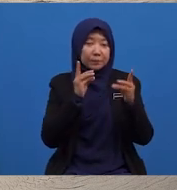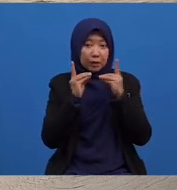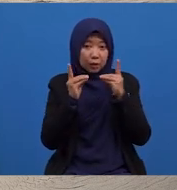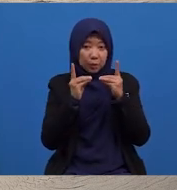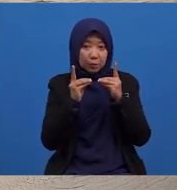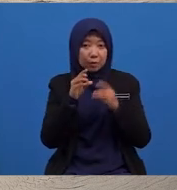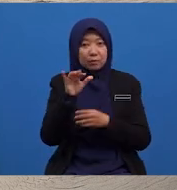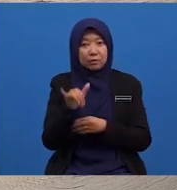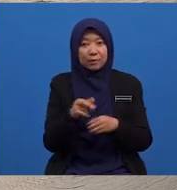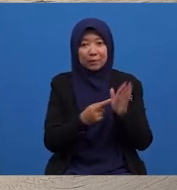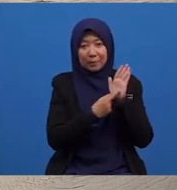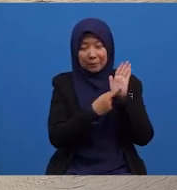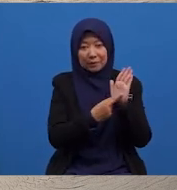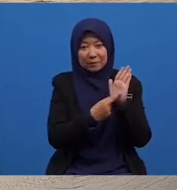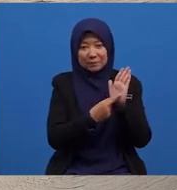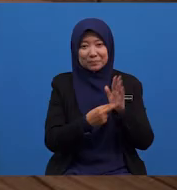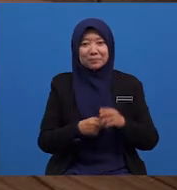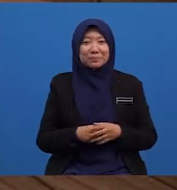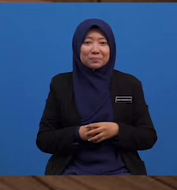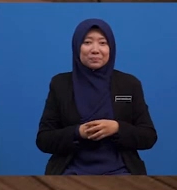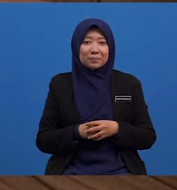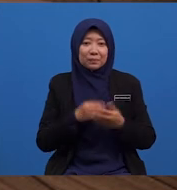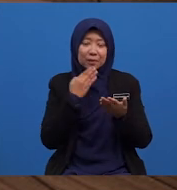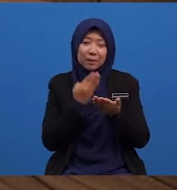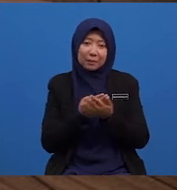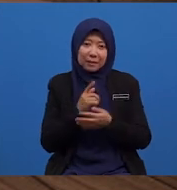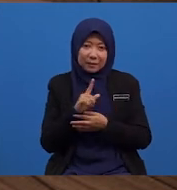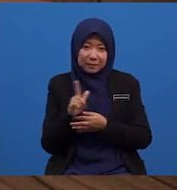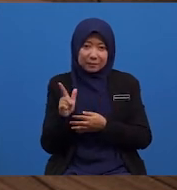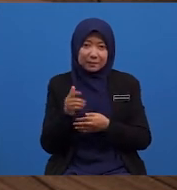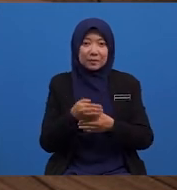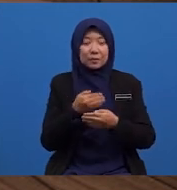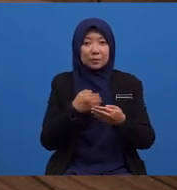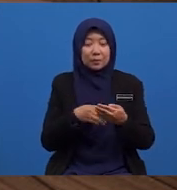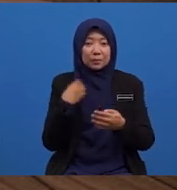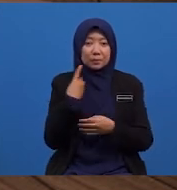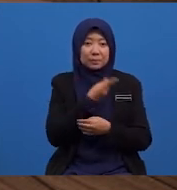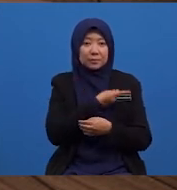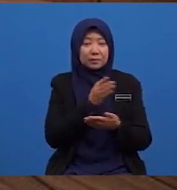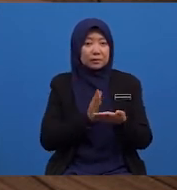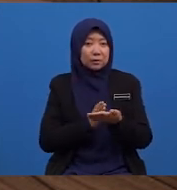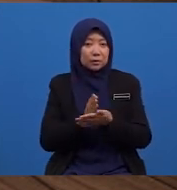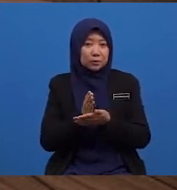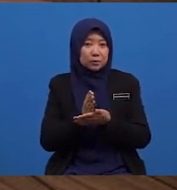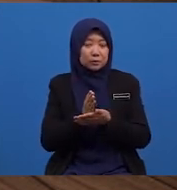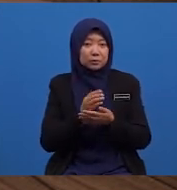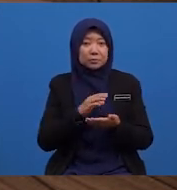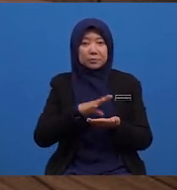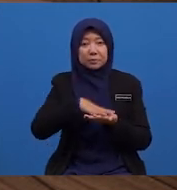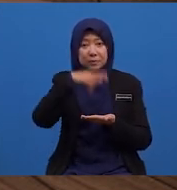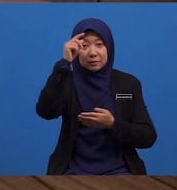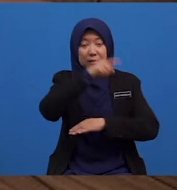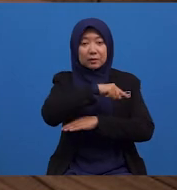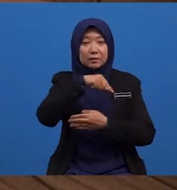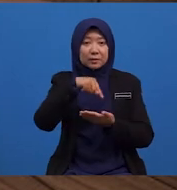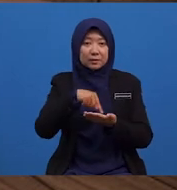dialog yang dipaparkan. Baiklah, sebelum kita meneruskan pelajaran kita pada hari